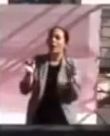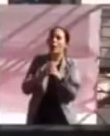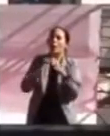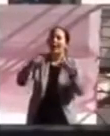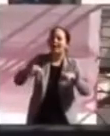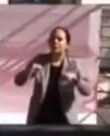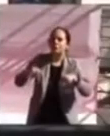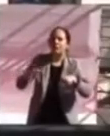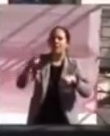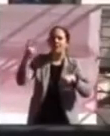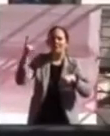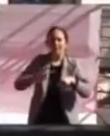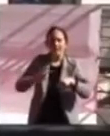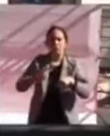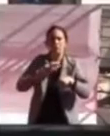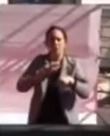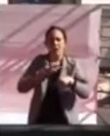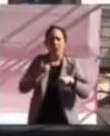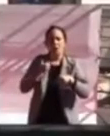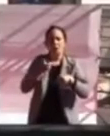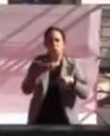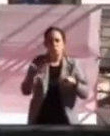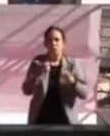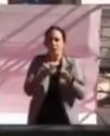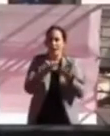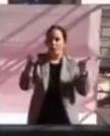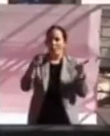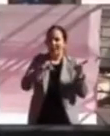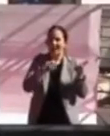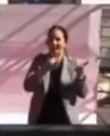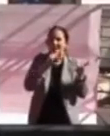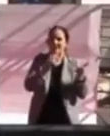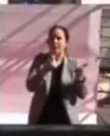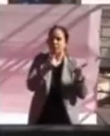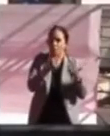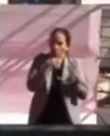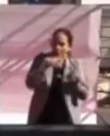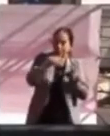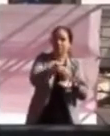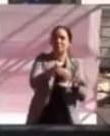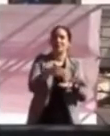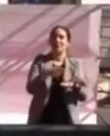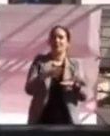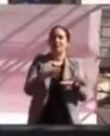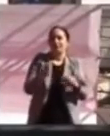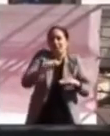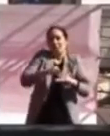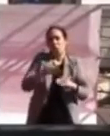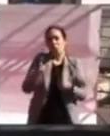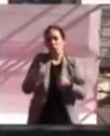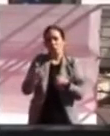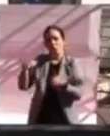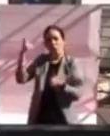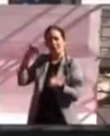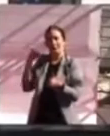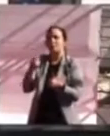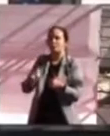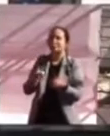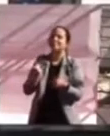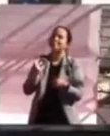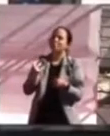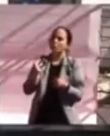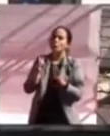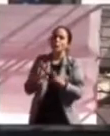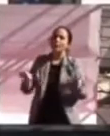di gran lunga più larghi ed è chiaro che questa è una battaglia che dobbiamo svolgere insieme e per me lo ripeto qui anche in questa piazza